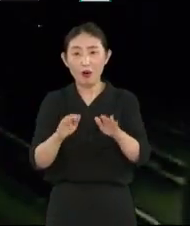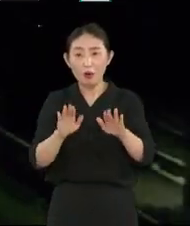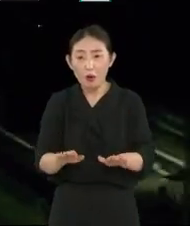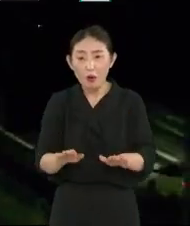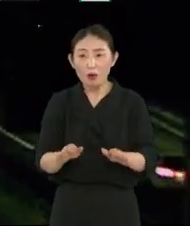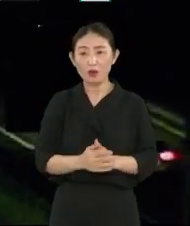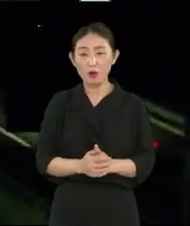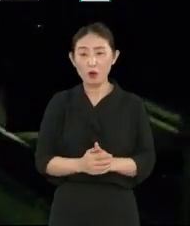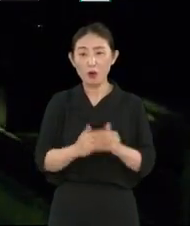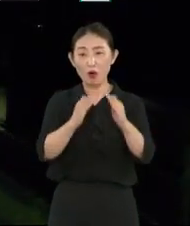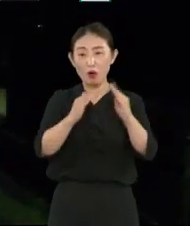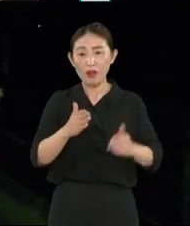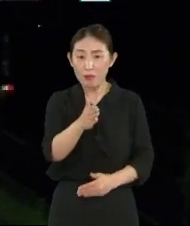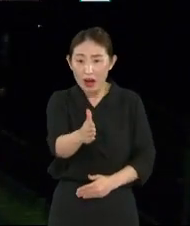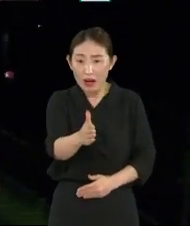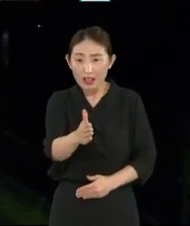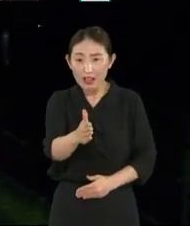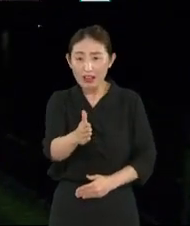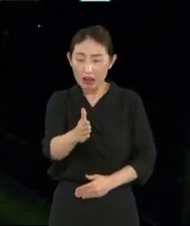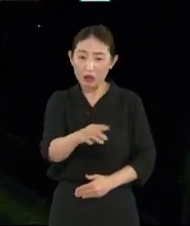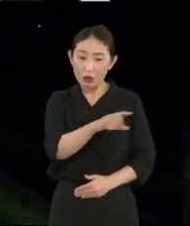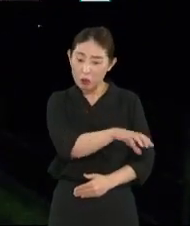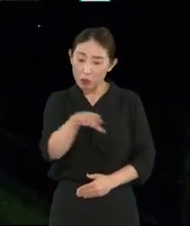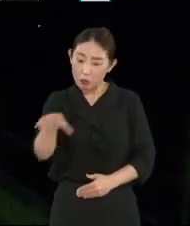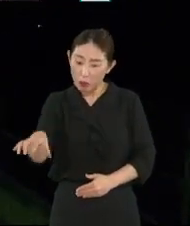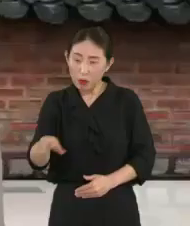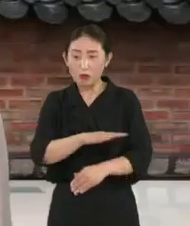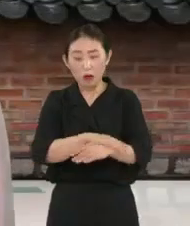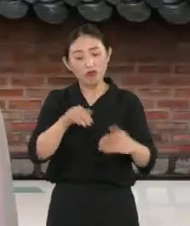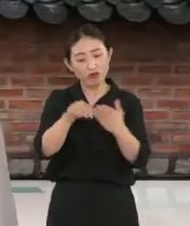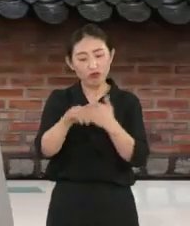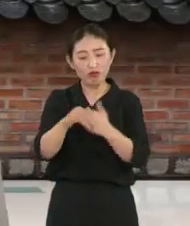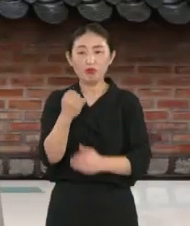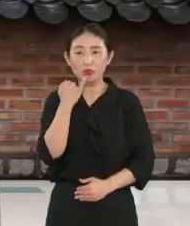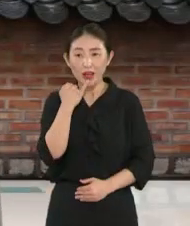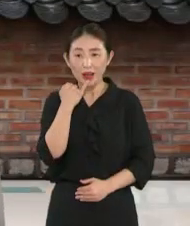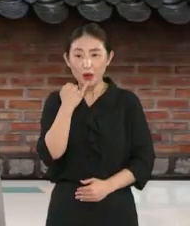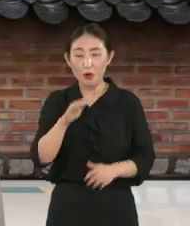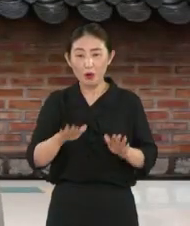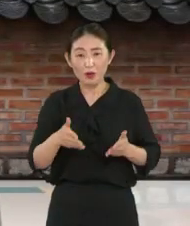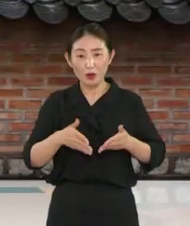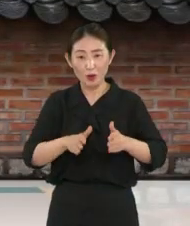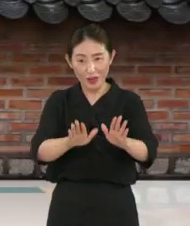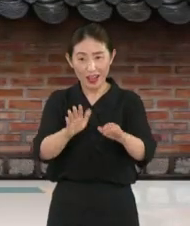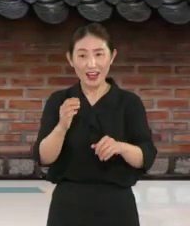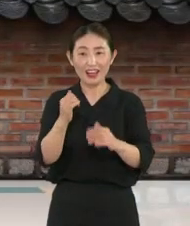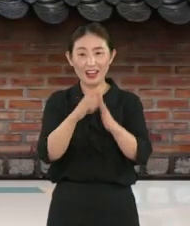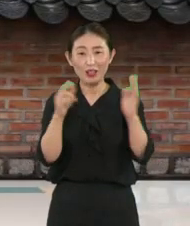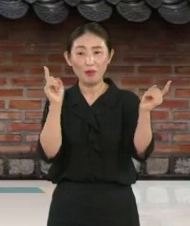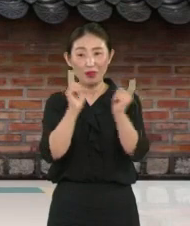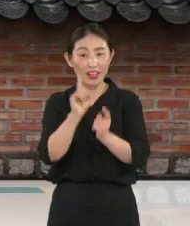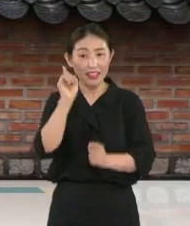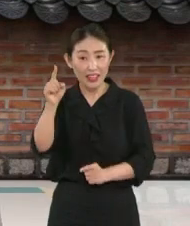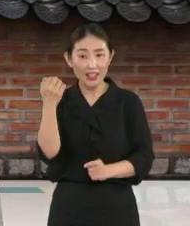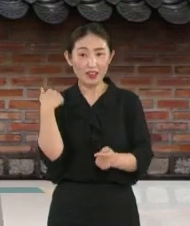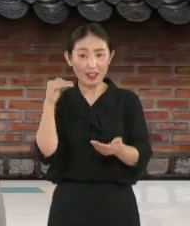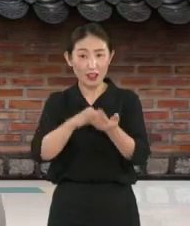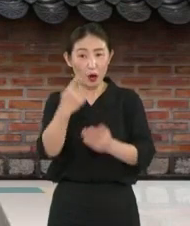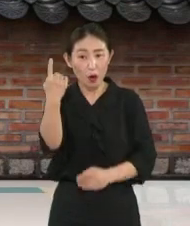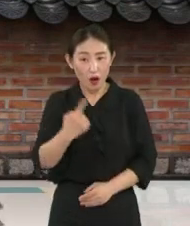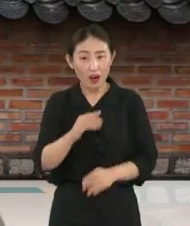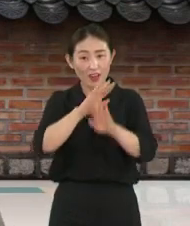많이 어려도 호남 지선 이제는 양발 갱 소통 원활 합니다 고양에서 오늘 밤을 보내고 내일 귀경길에 오르신 다면 낮